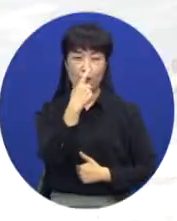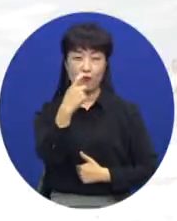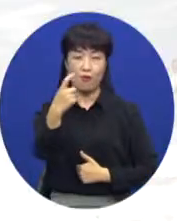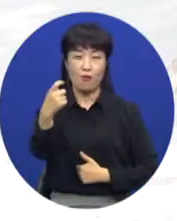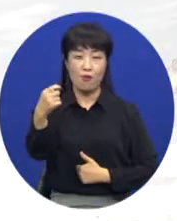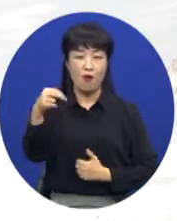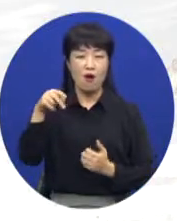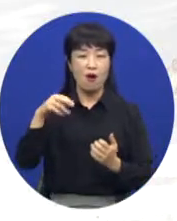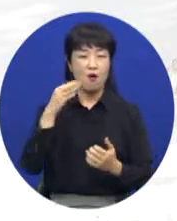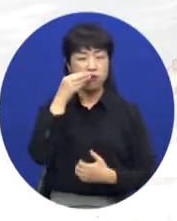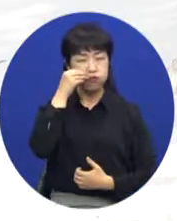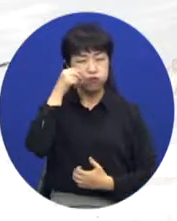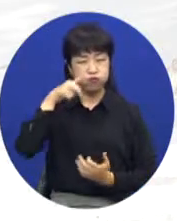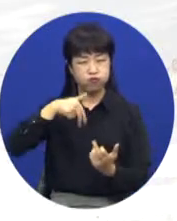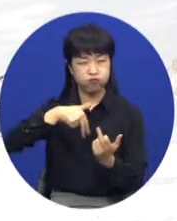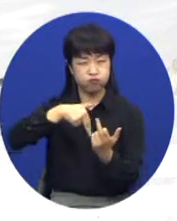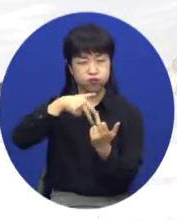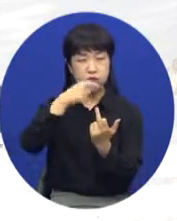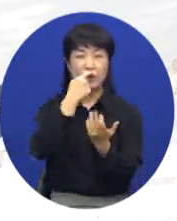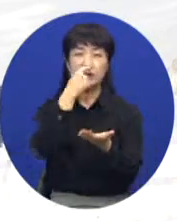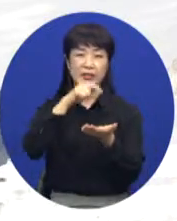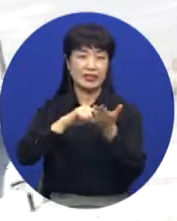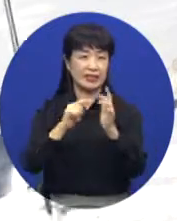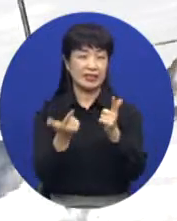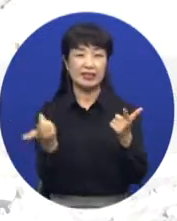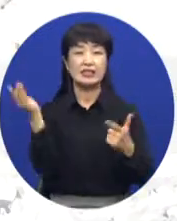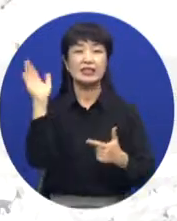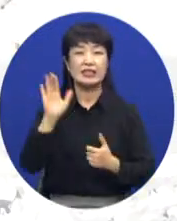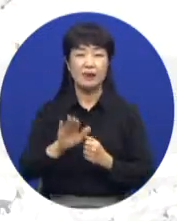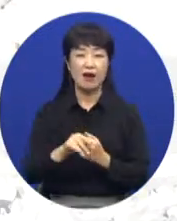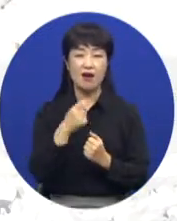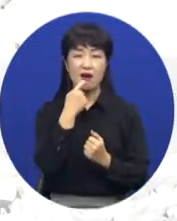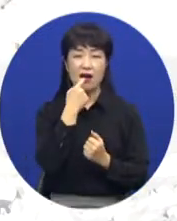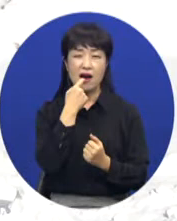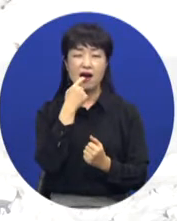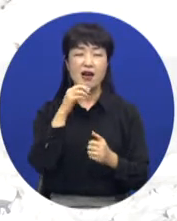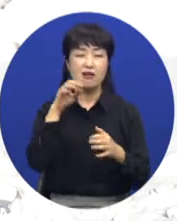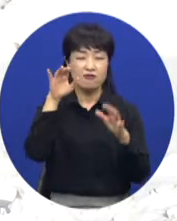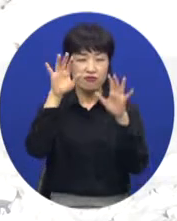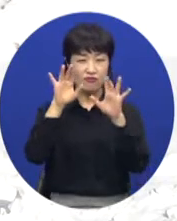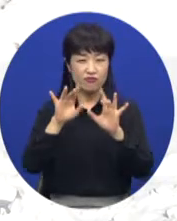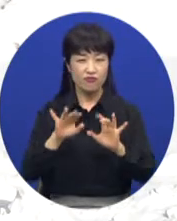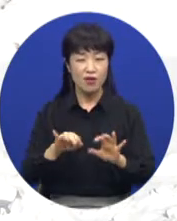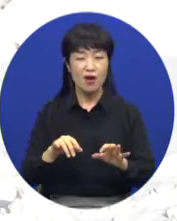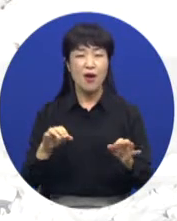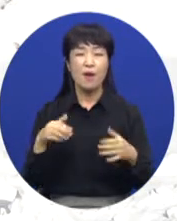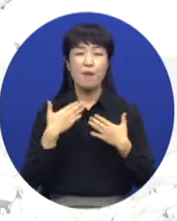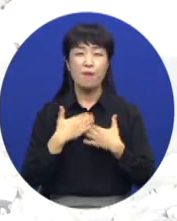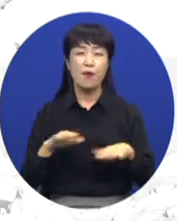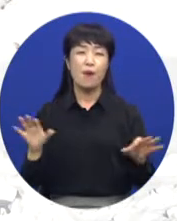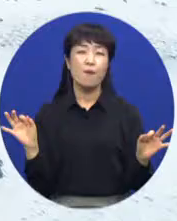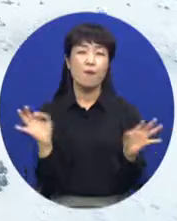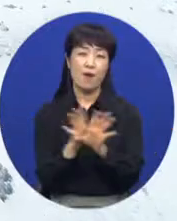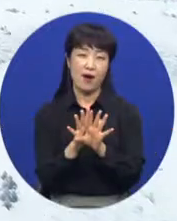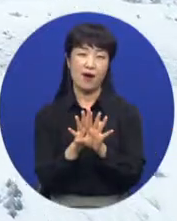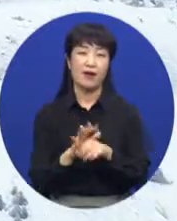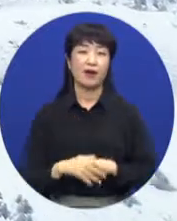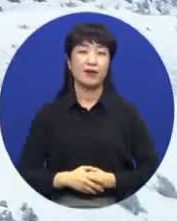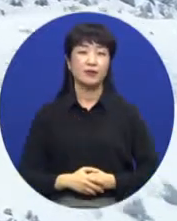미끄러운 산길을 오르는 겨울 산행이 쉽지는 않지만 하얀 눈이 빚어낸 장관의 피고 나면 금세 사라집니다